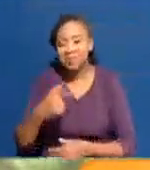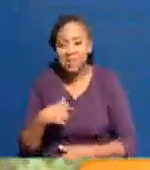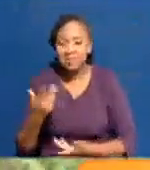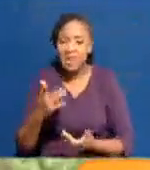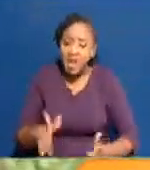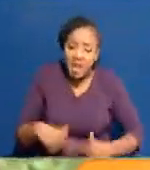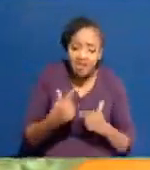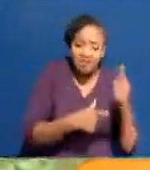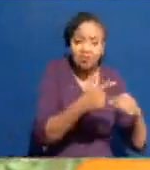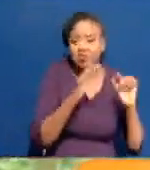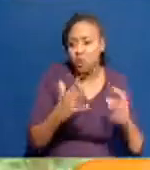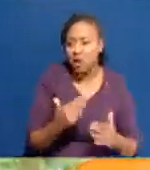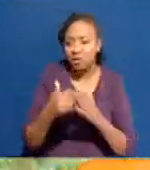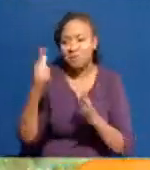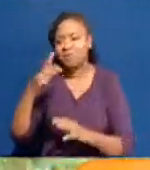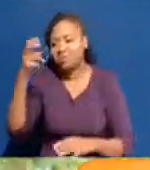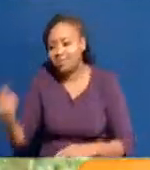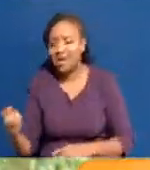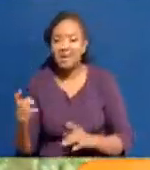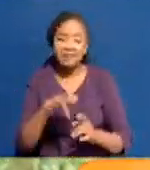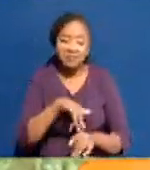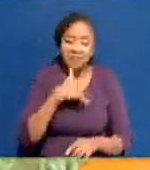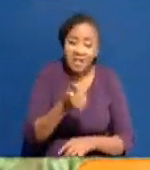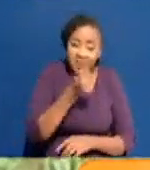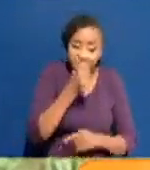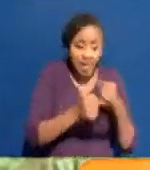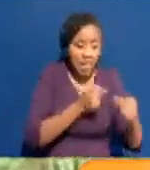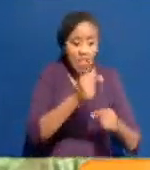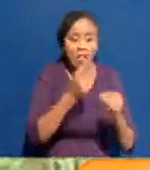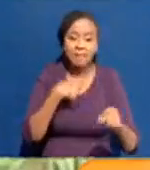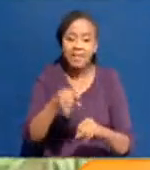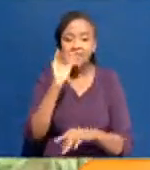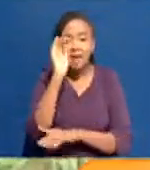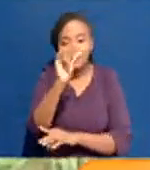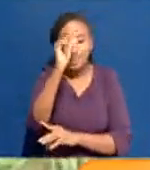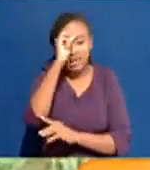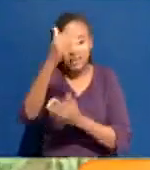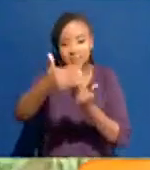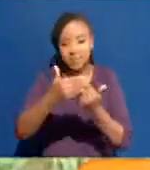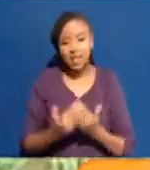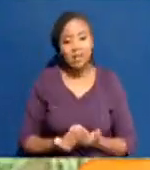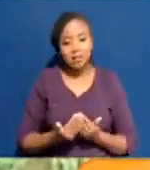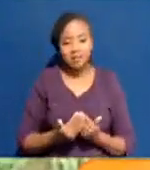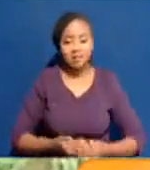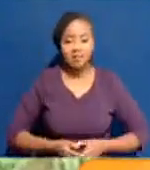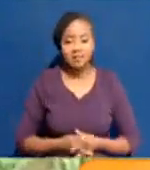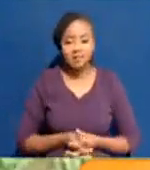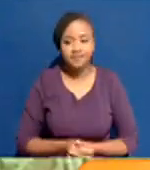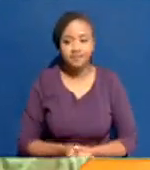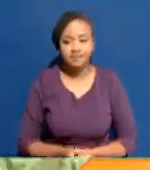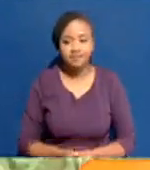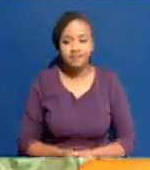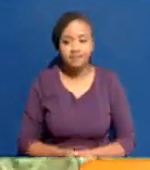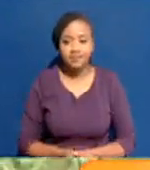za haki, na makovu haya yanapozidi kuvuja, wanachoshinikiza ni fidia kutoka kwa serikali.